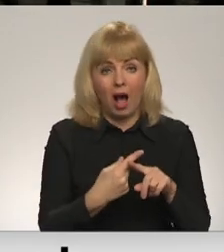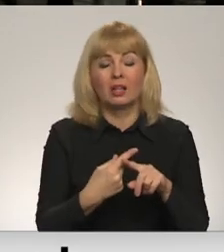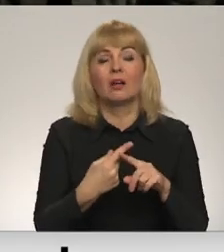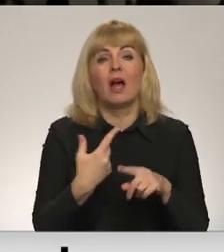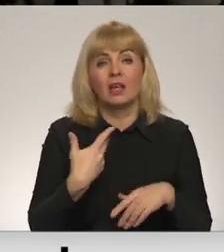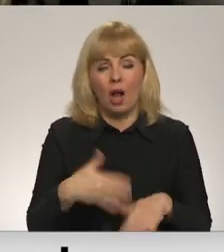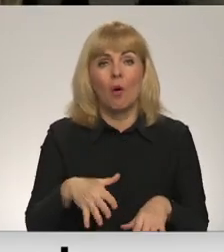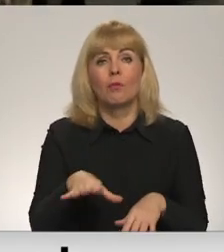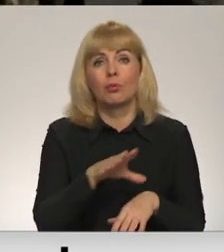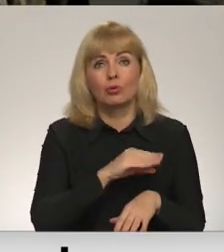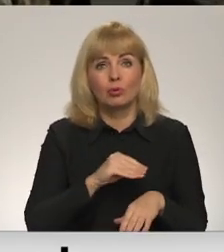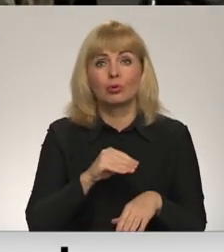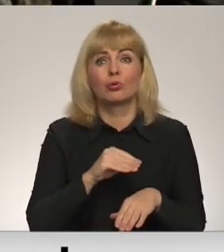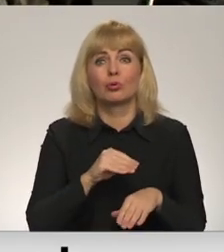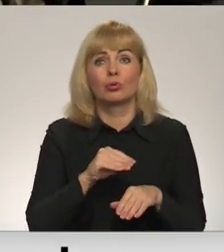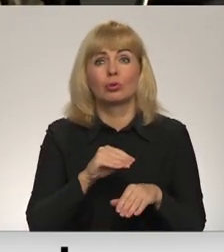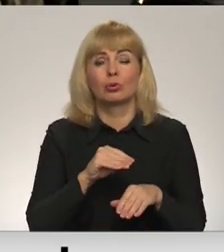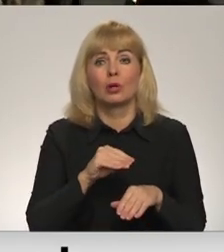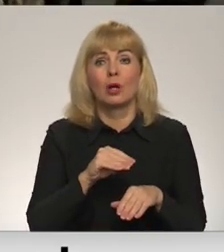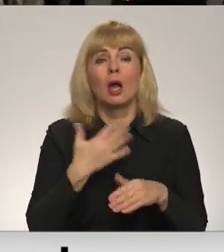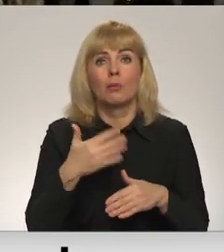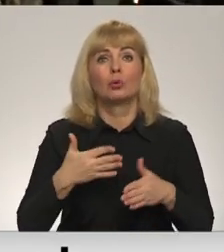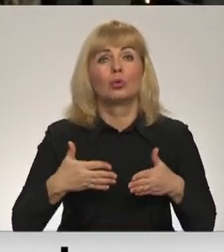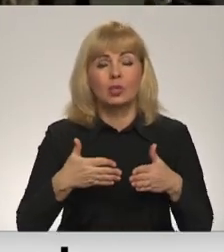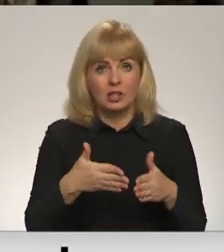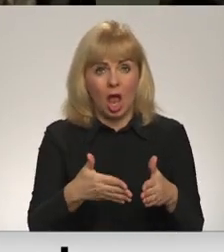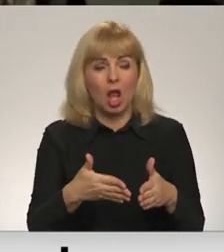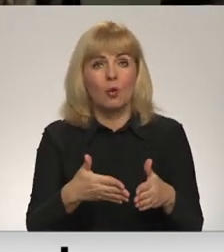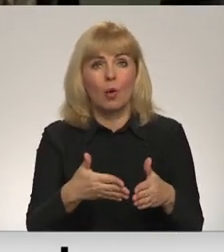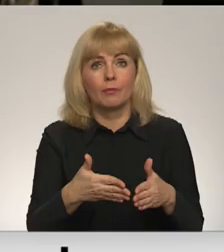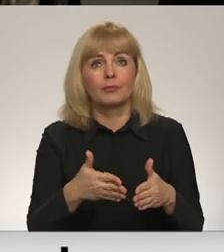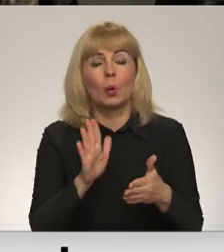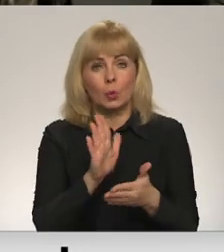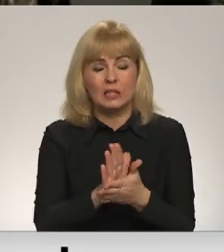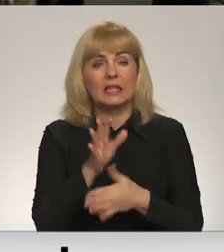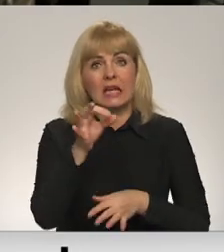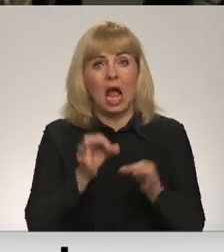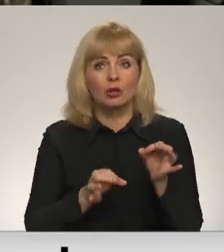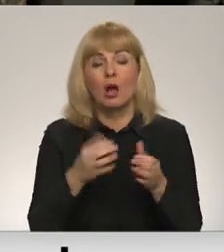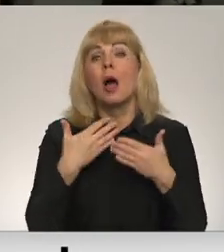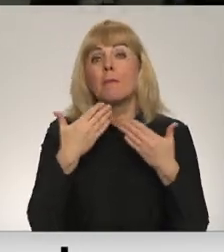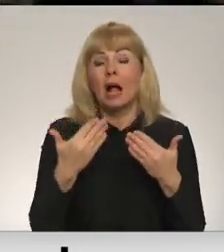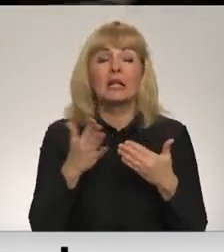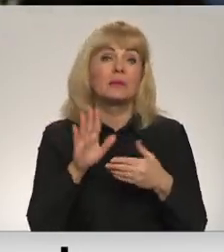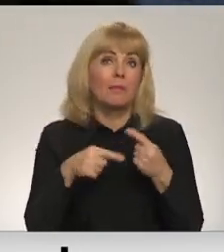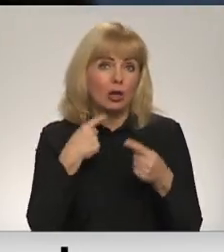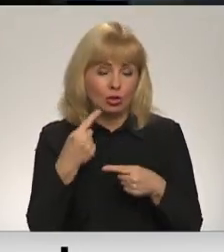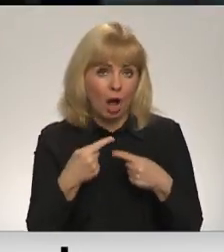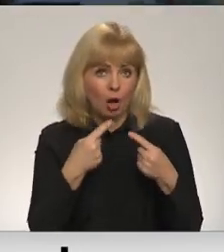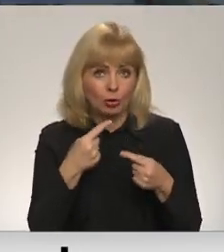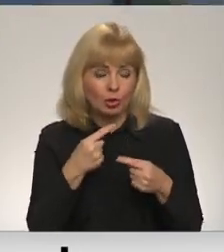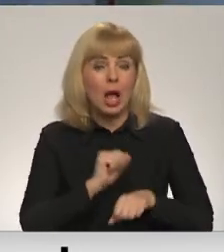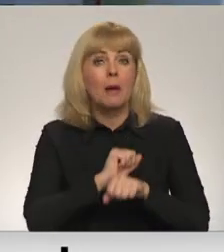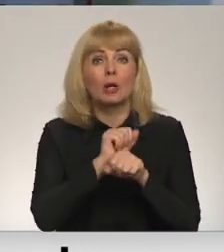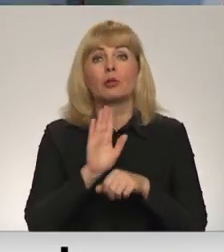būtu autozākos un ceļā uz tiesu, principā. Paldies jums liels par sarunu. Piebildīšu, ka